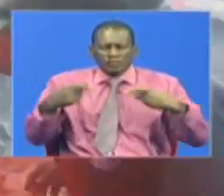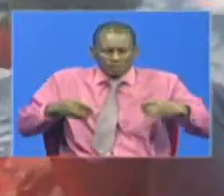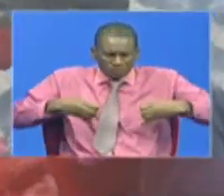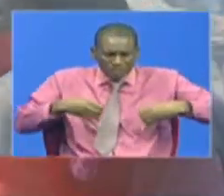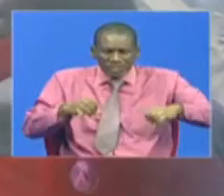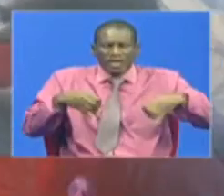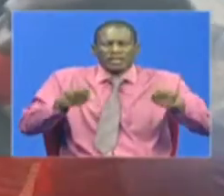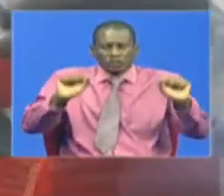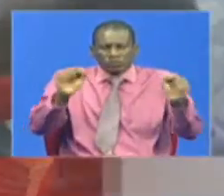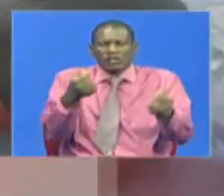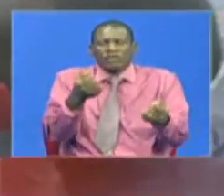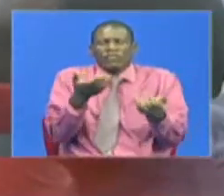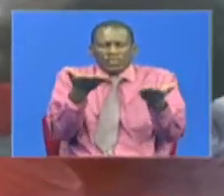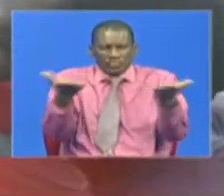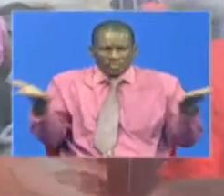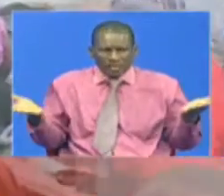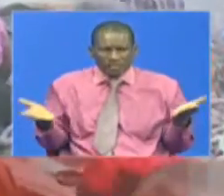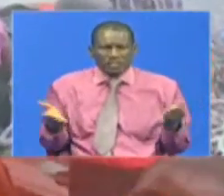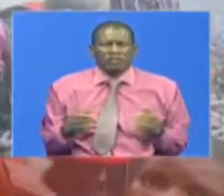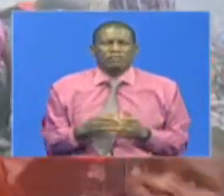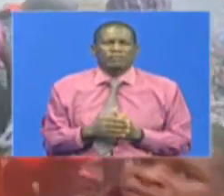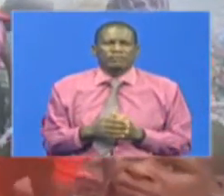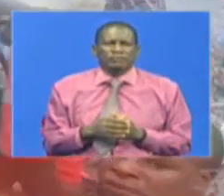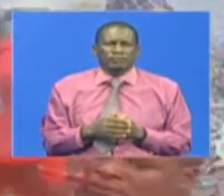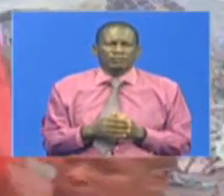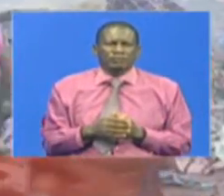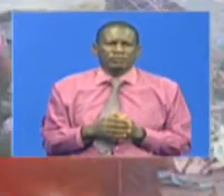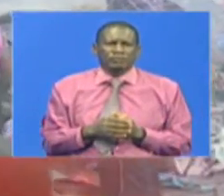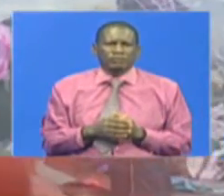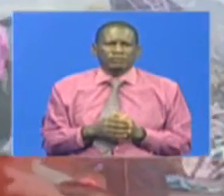mali yoyote ambayo wangeweza.